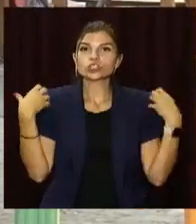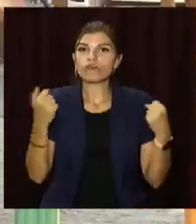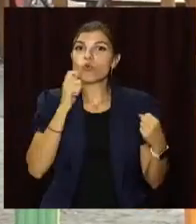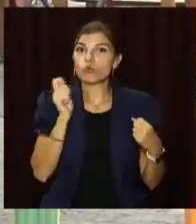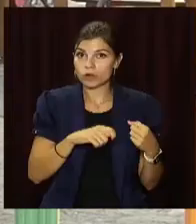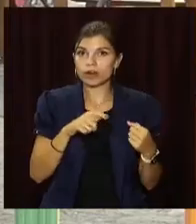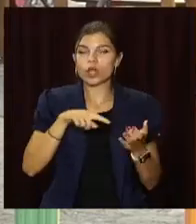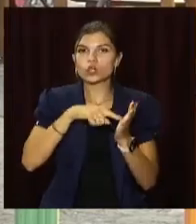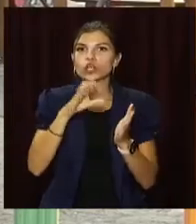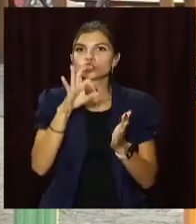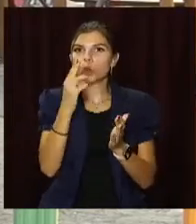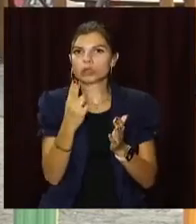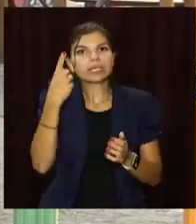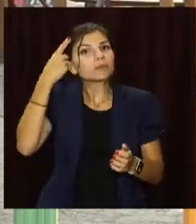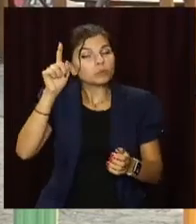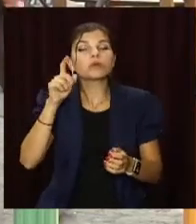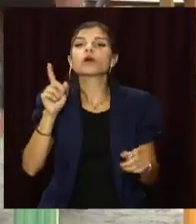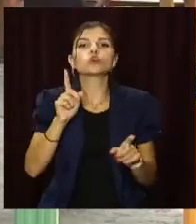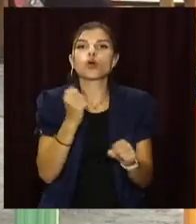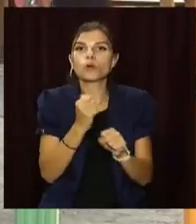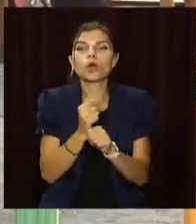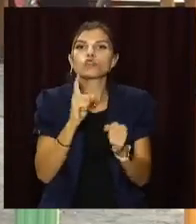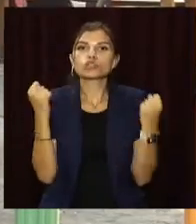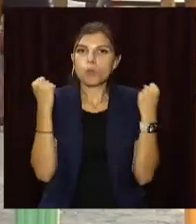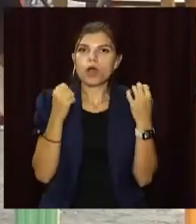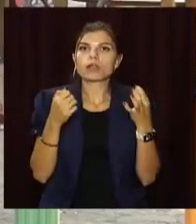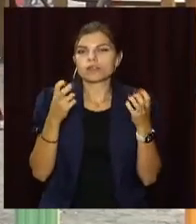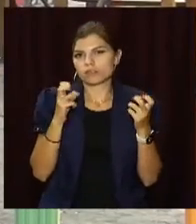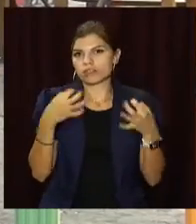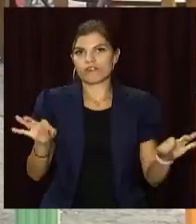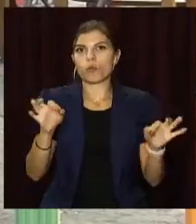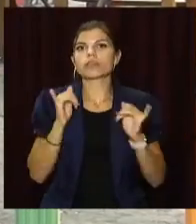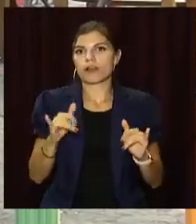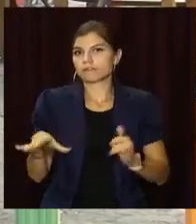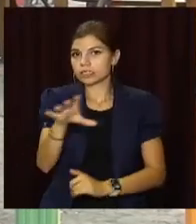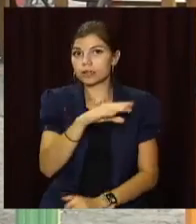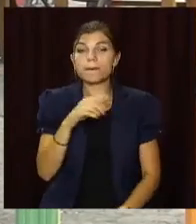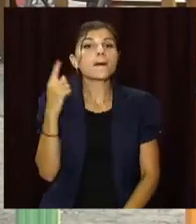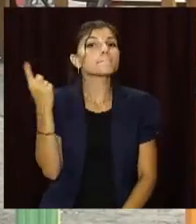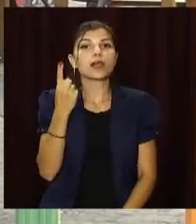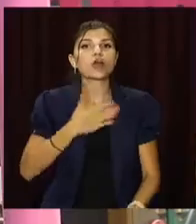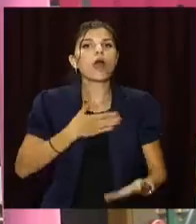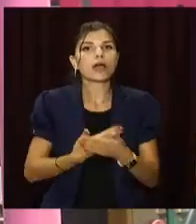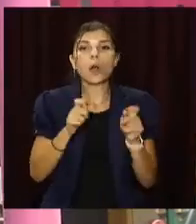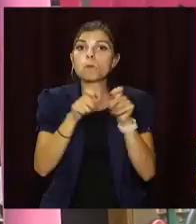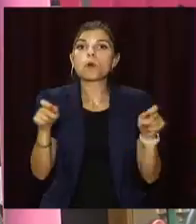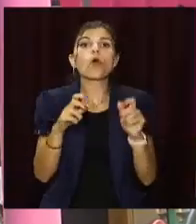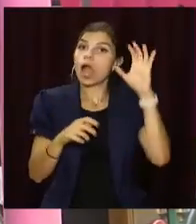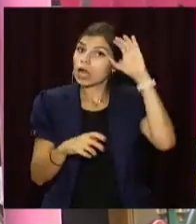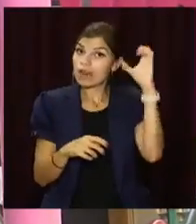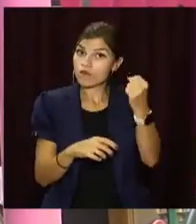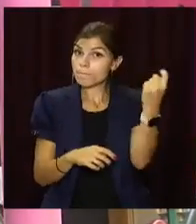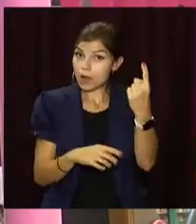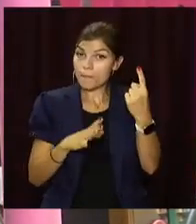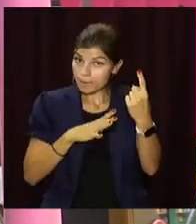України» – це соціальний проєкт, мета якого – зробити спорт доступним для всіх. Перший в області активний парк з'явився у Кривому